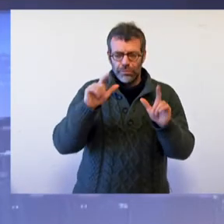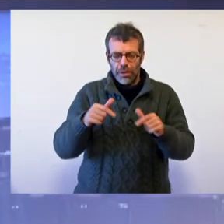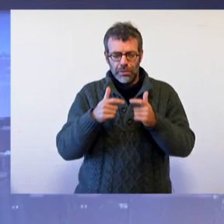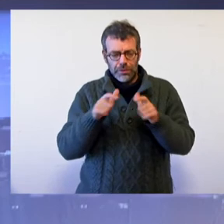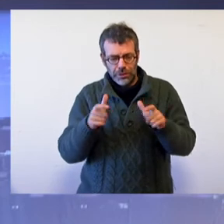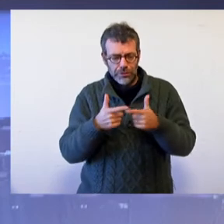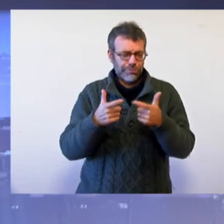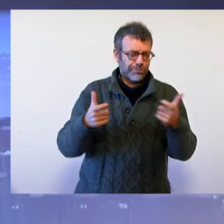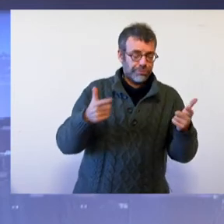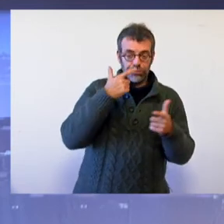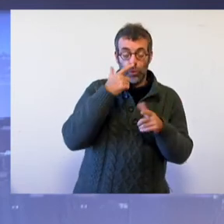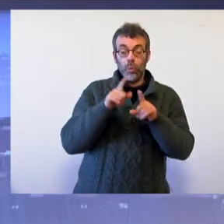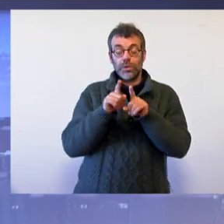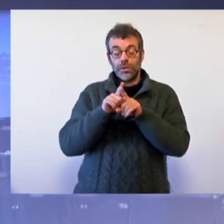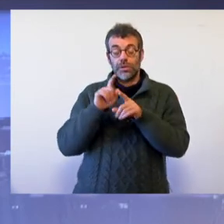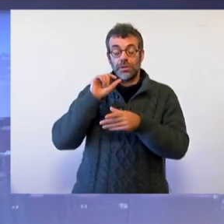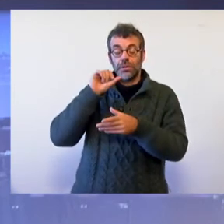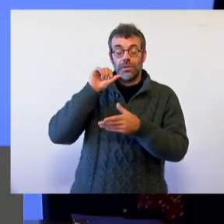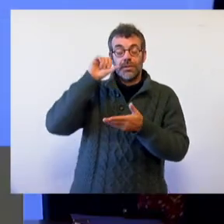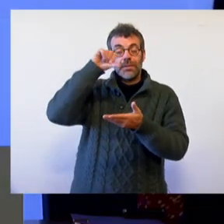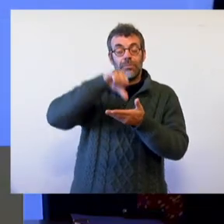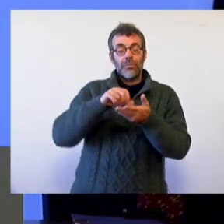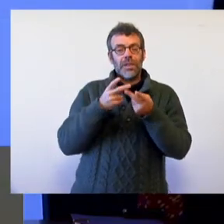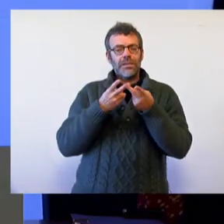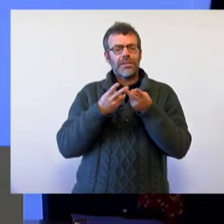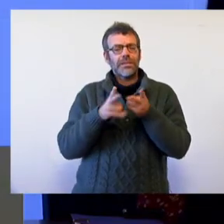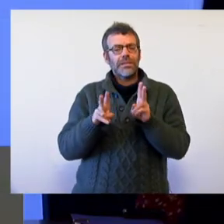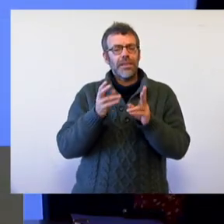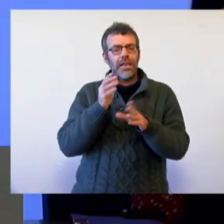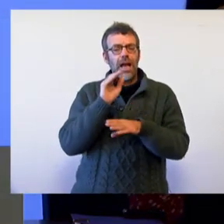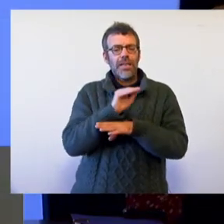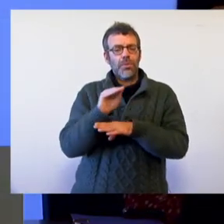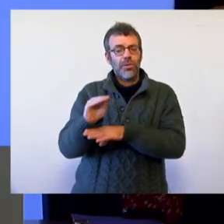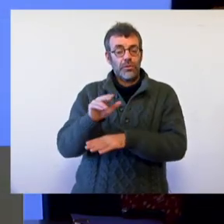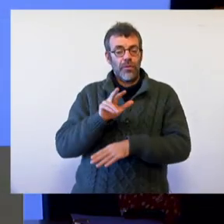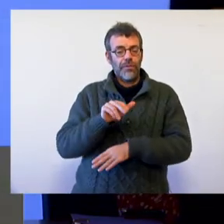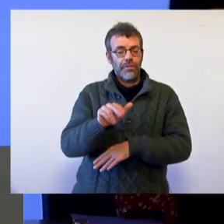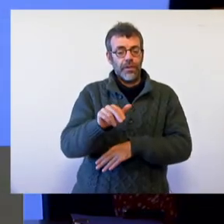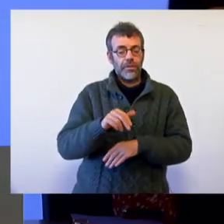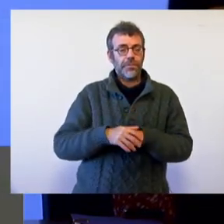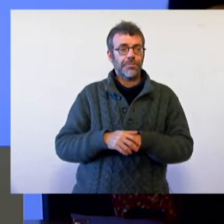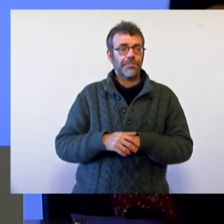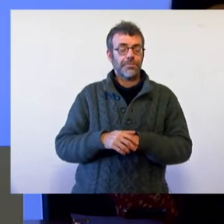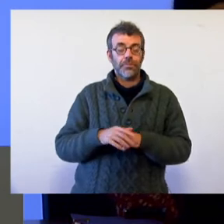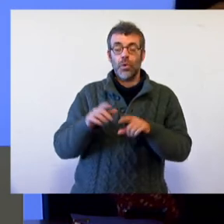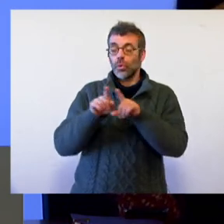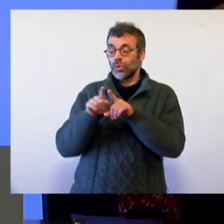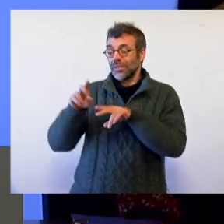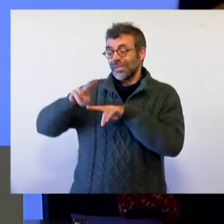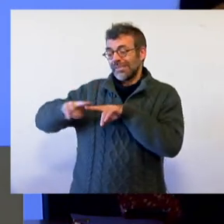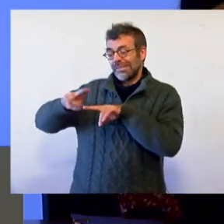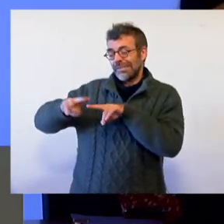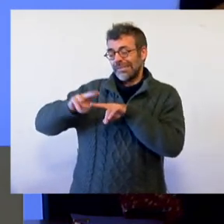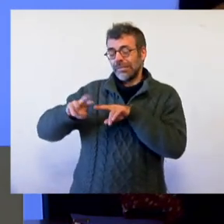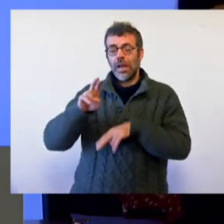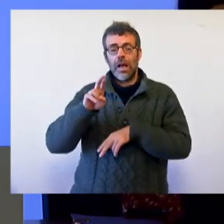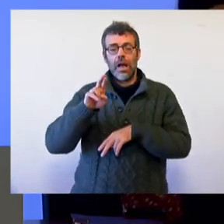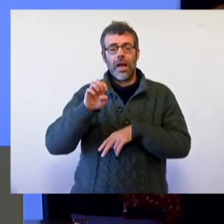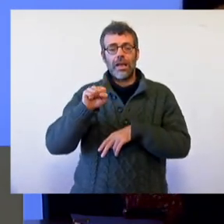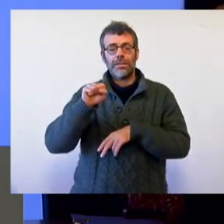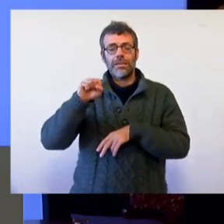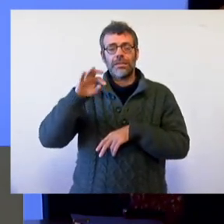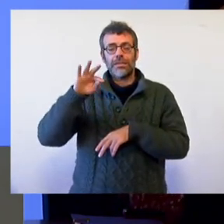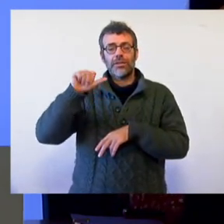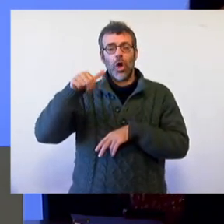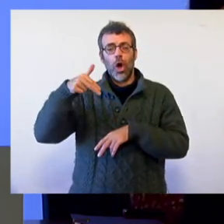où on va travailler sur les savoirs. Et donc, entre la transformation de la restante qui la nécessaire attention qu'on doit apporter sur